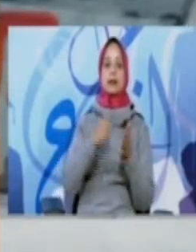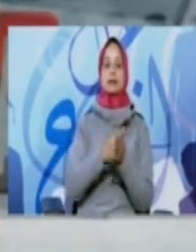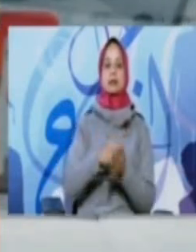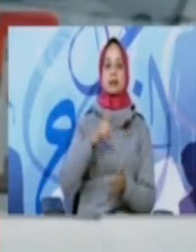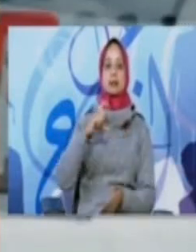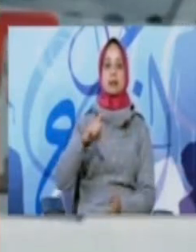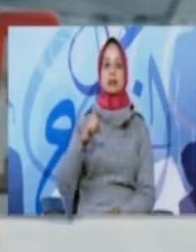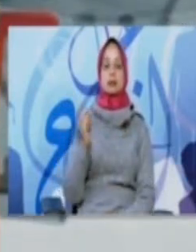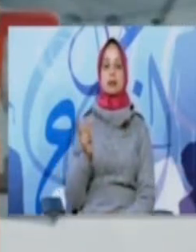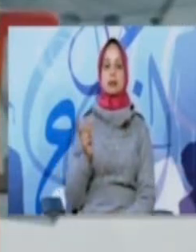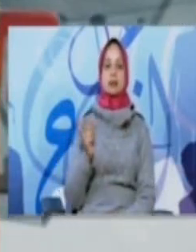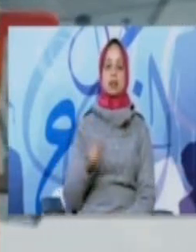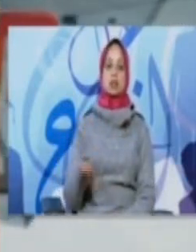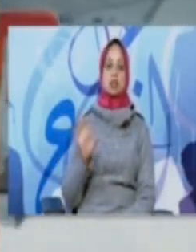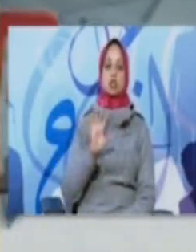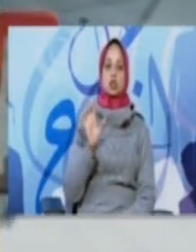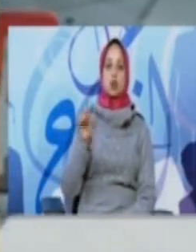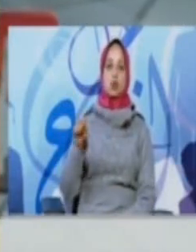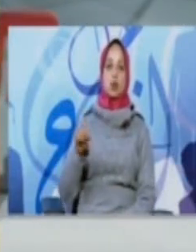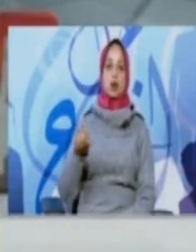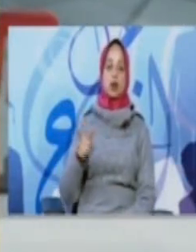الودي. حادثة